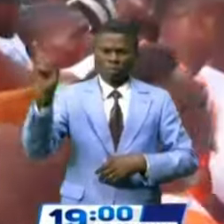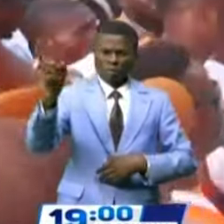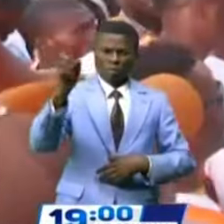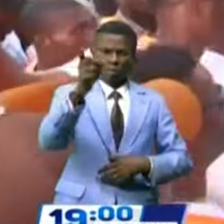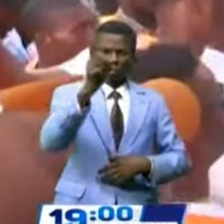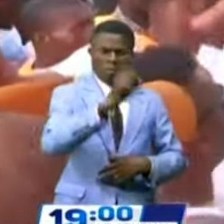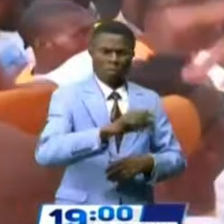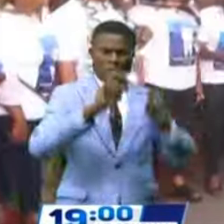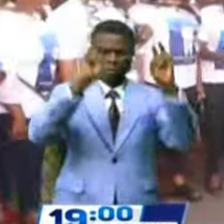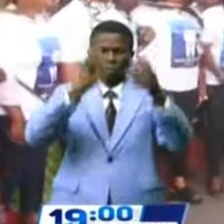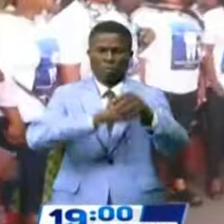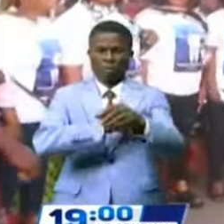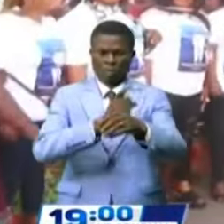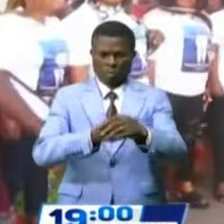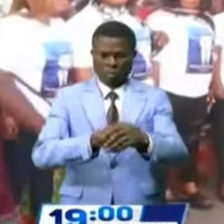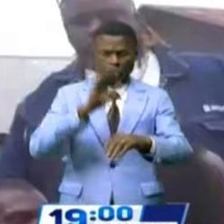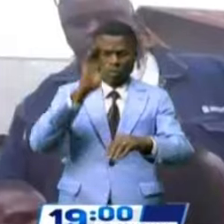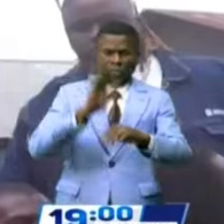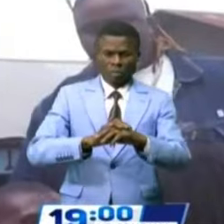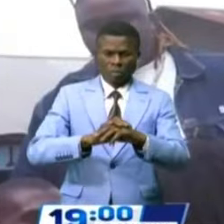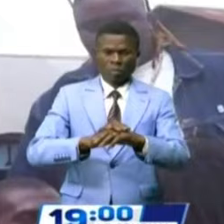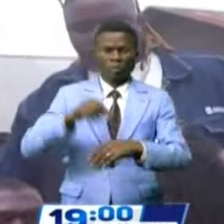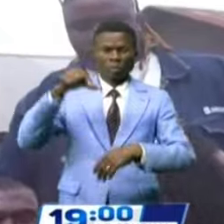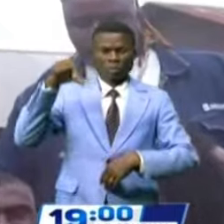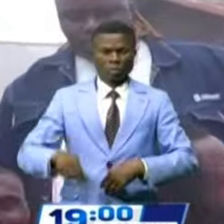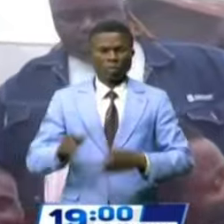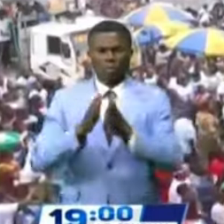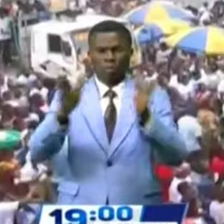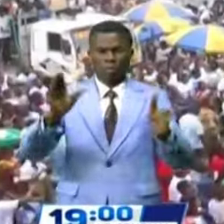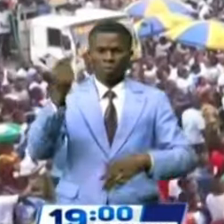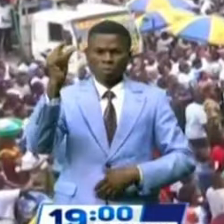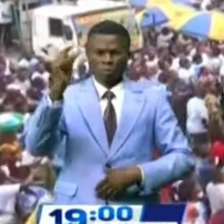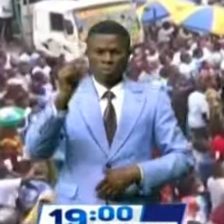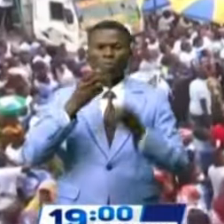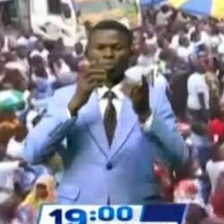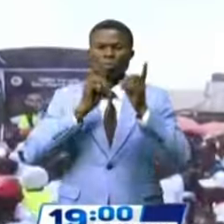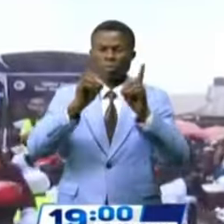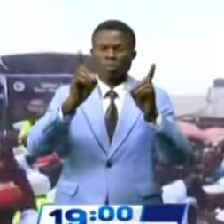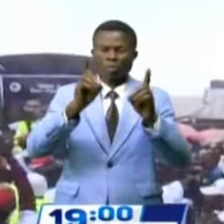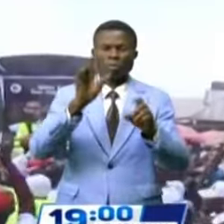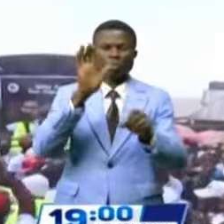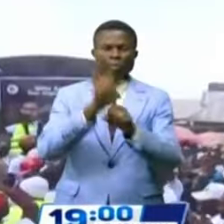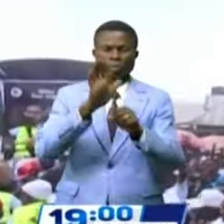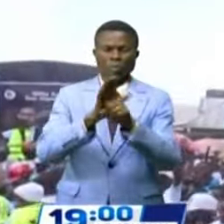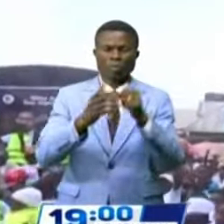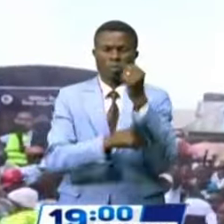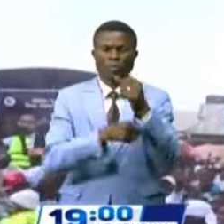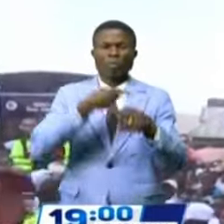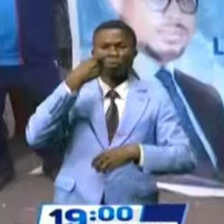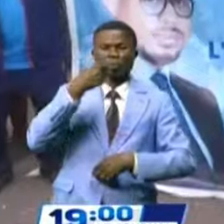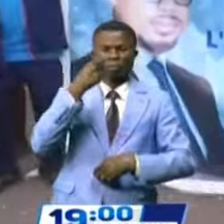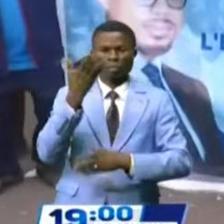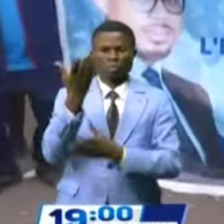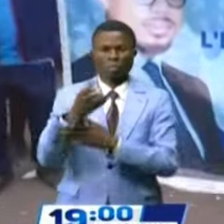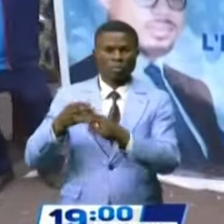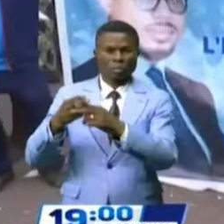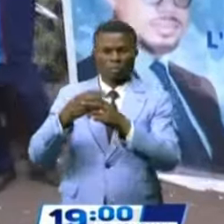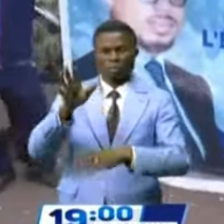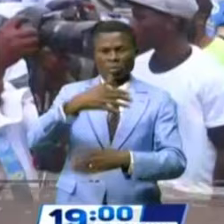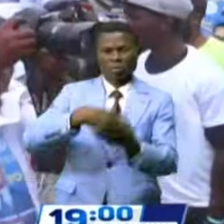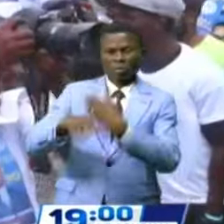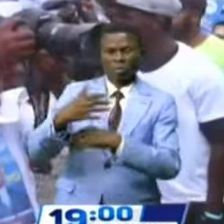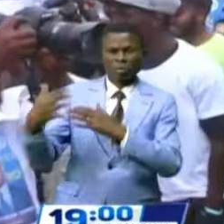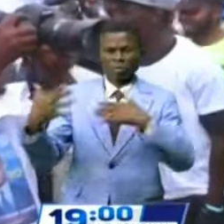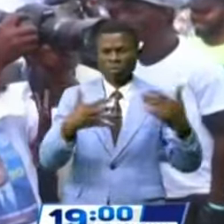d'Egoma pour chuter au quartier populaire de Binéré où il s'est adressé à une foule immense venue l'écouter. Il a fustigé l'insécurité caractérisée par des